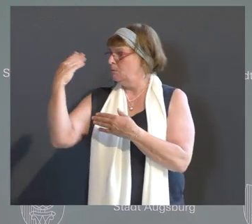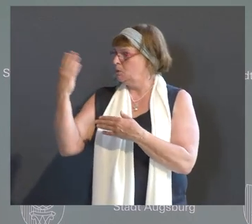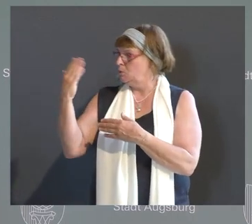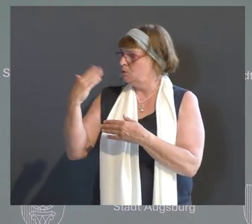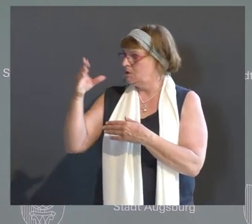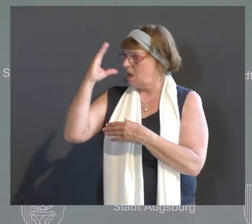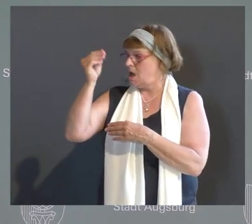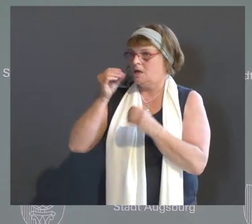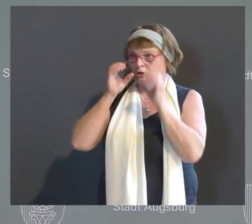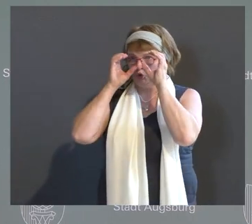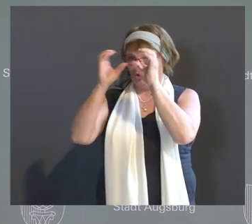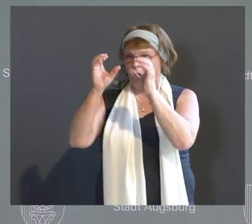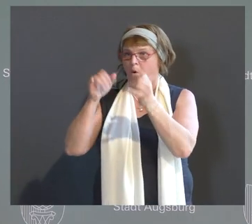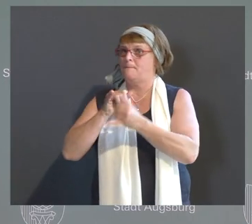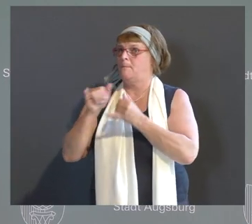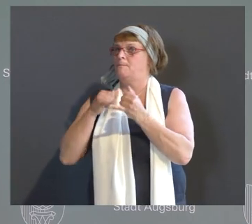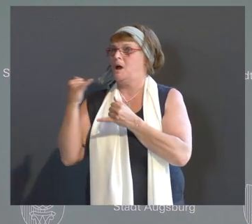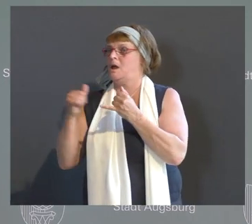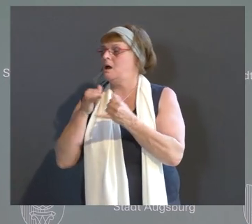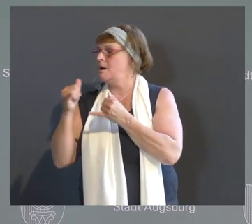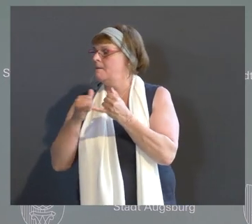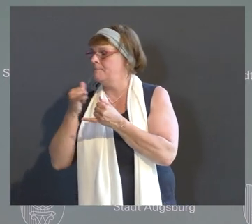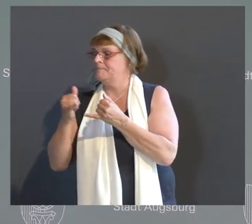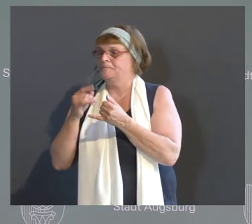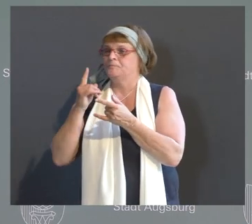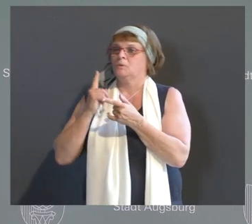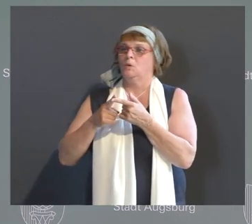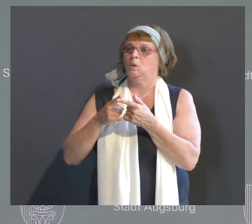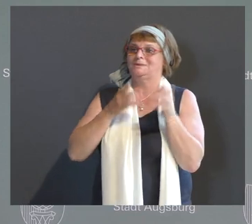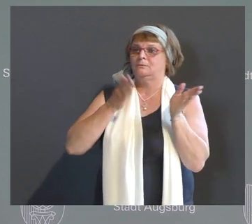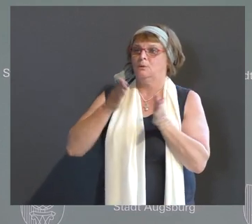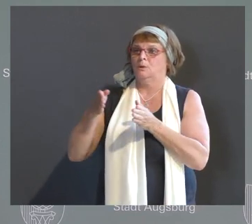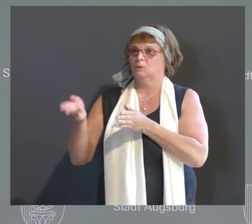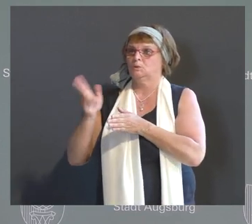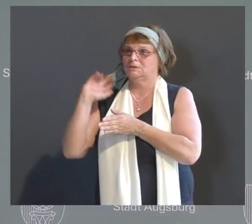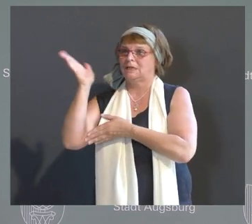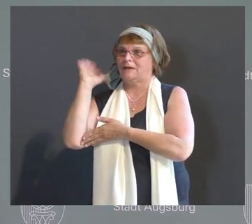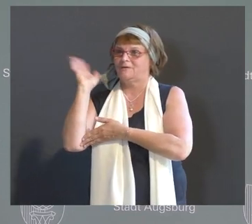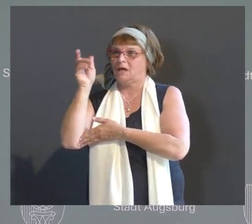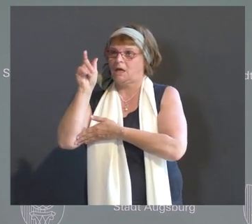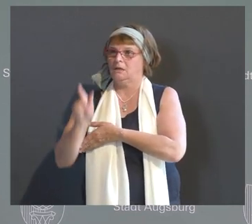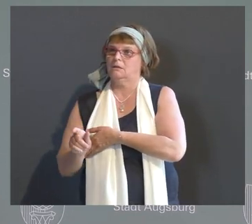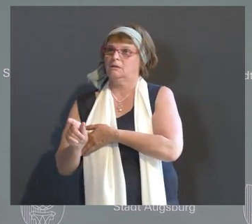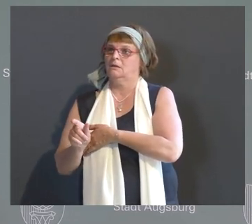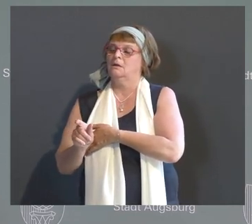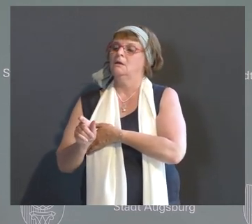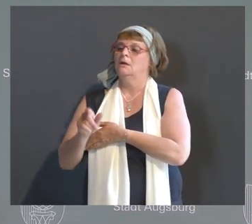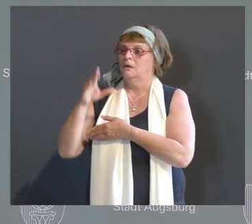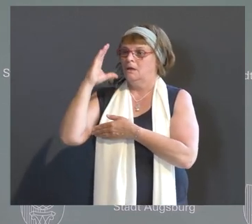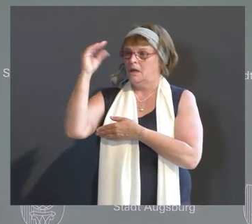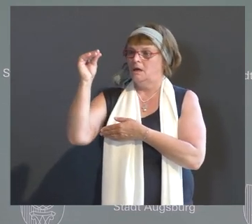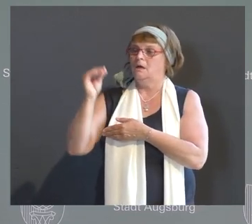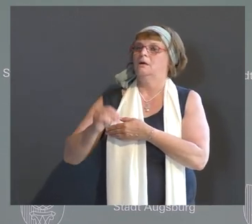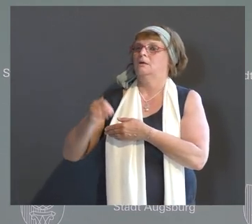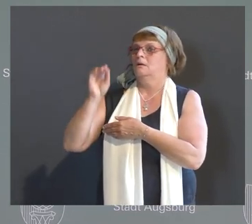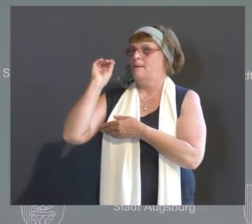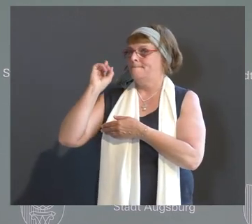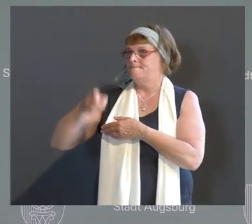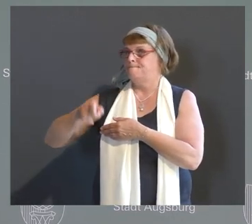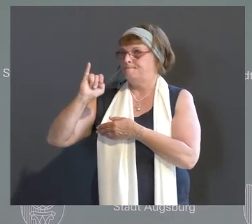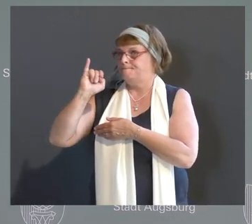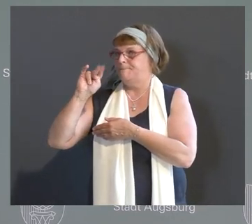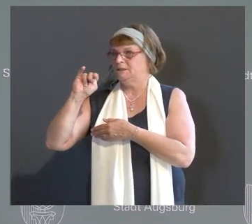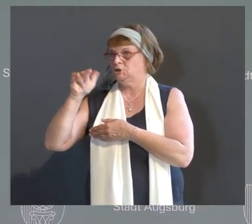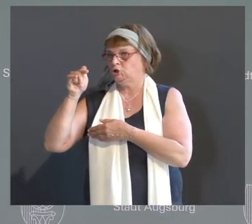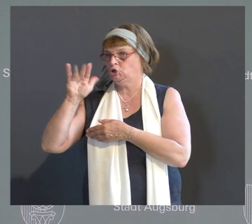der Polizeiinspektion Mitte, und außerdem den Ordnungsreferenten der Stadt Augsburg, Frank Pinsch. Alle drei werden im Anschluss